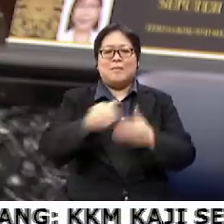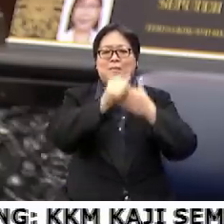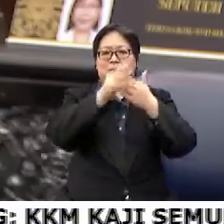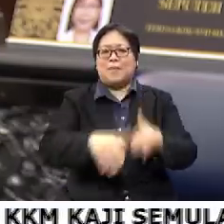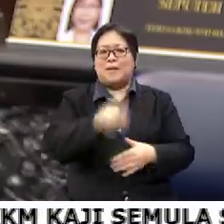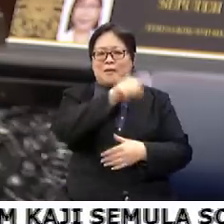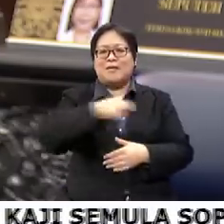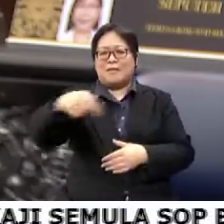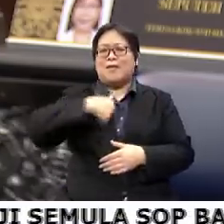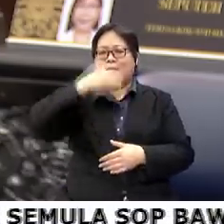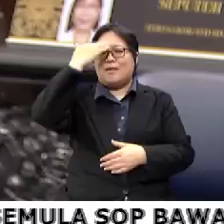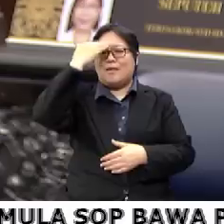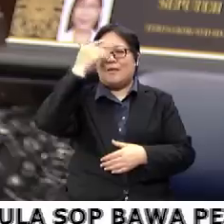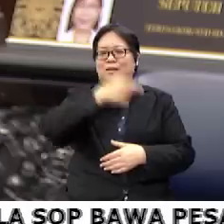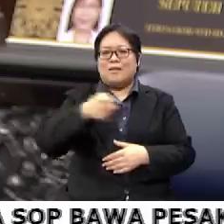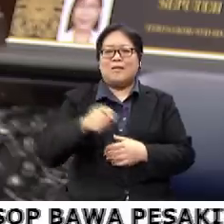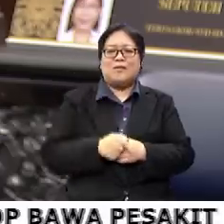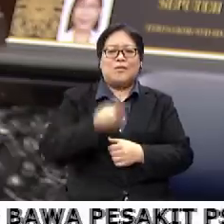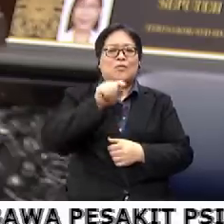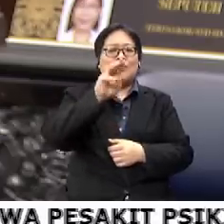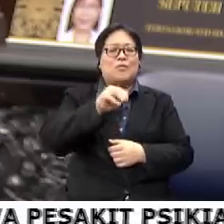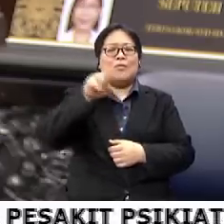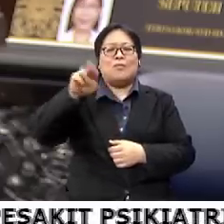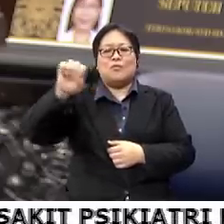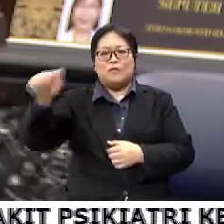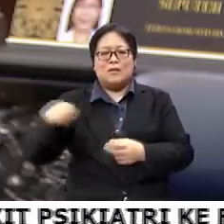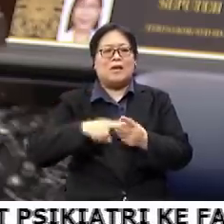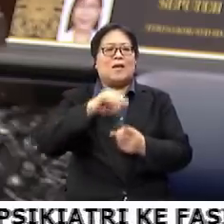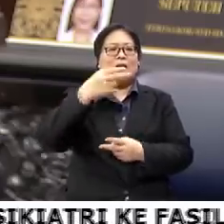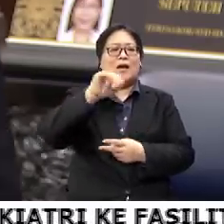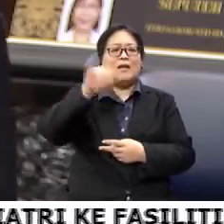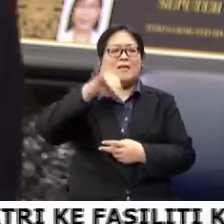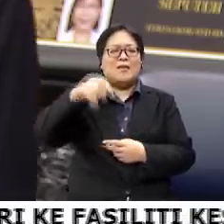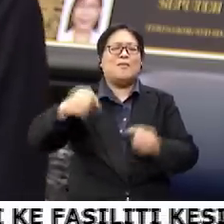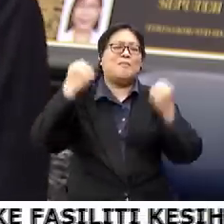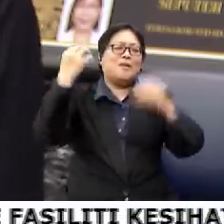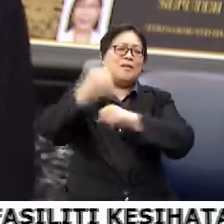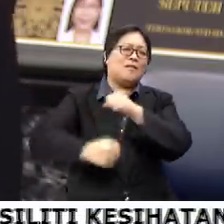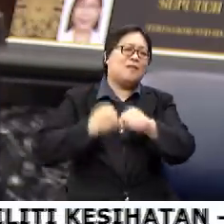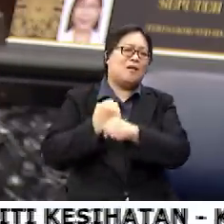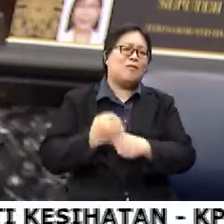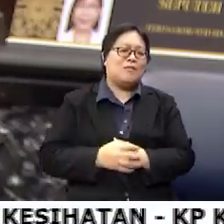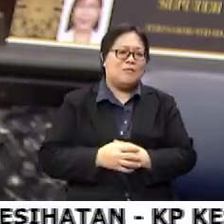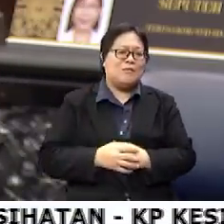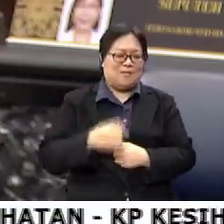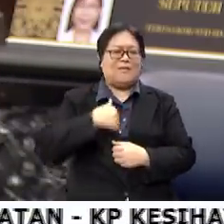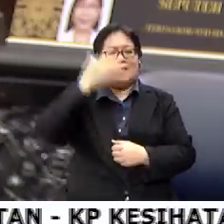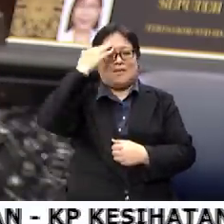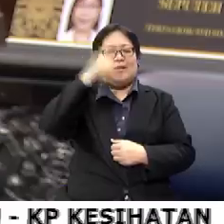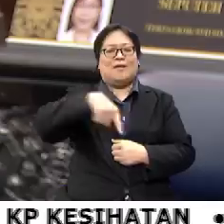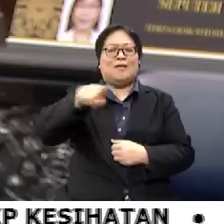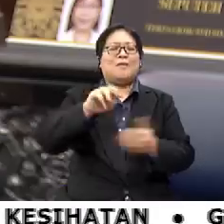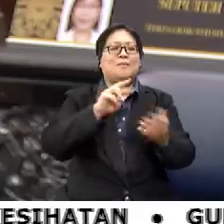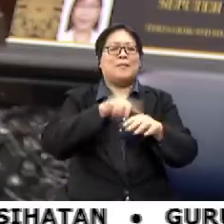ini. Sama ada Musanya, sama ada Jijinya. Saya kenal mereka berpuluh tahun dah. Ya. Saya kenal masa